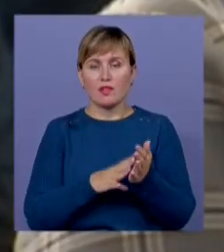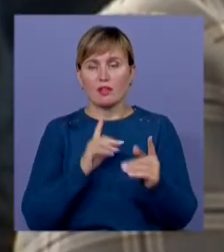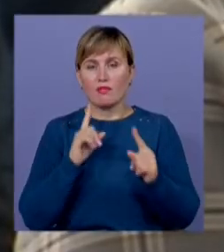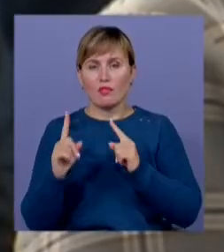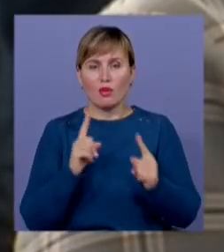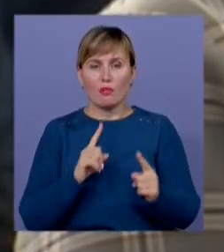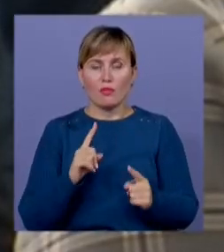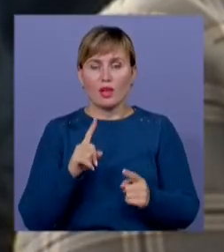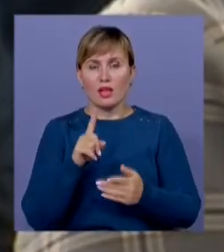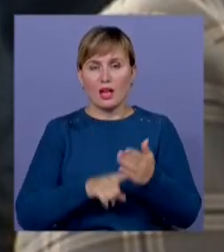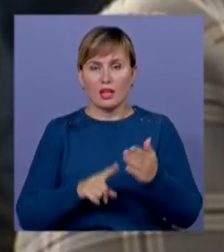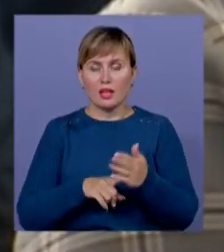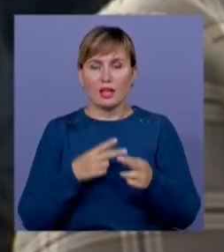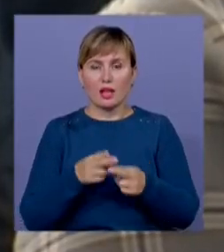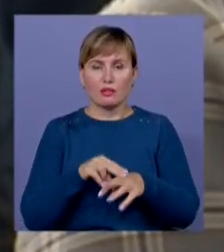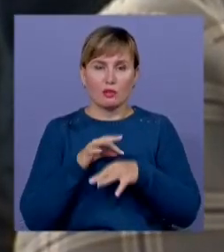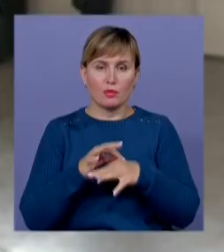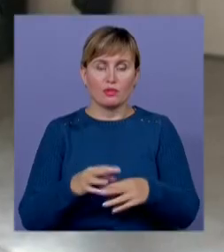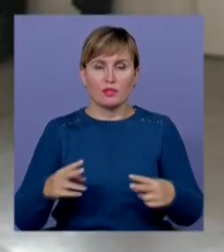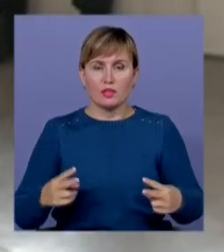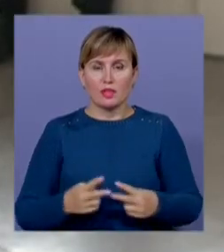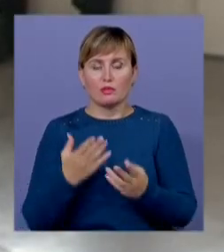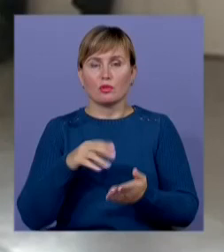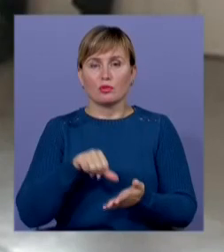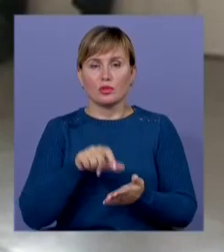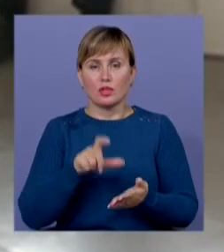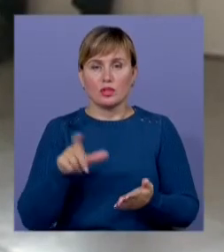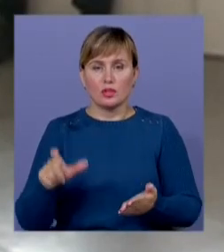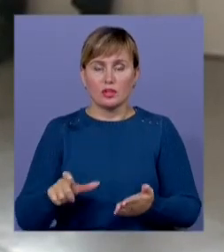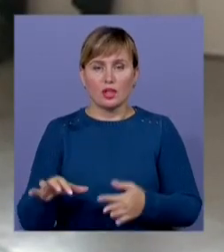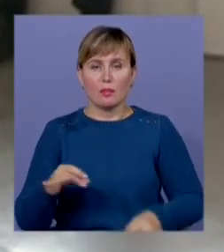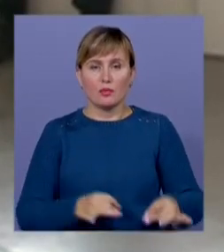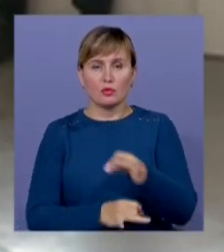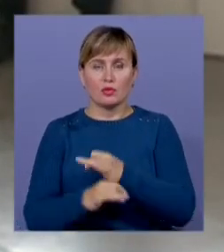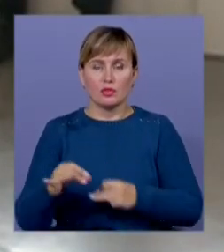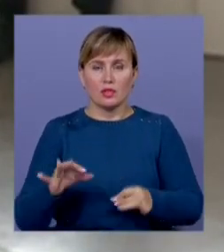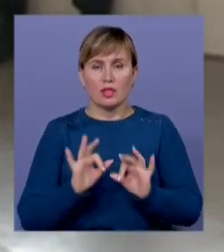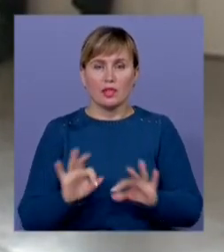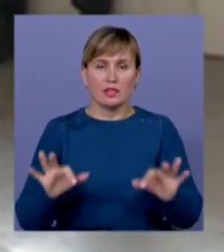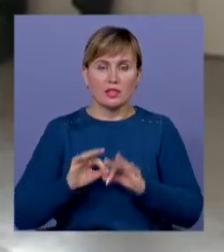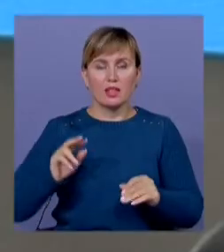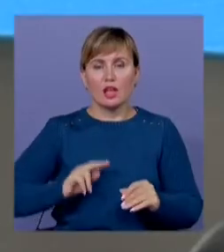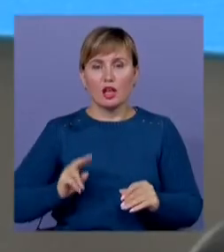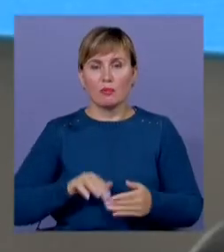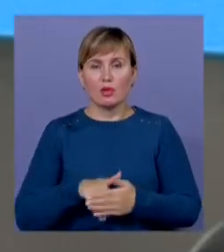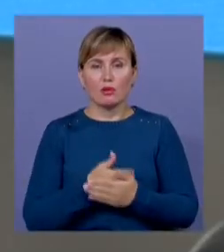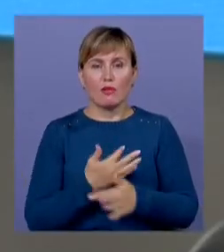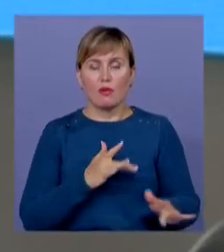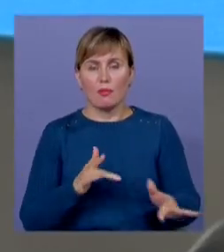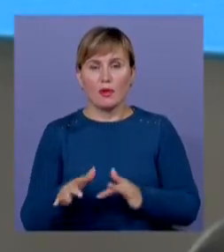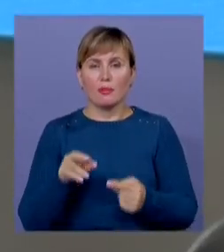форуме религиоведов, который прошел в столице. Его участники обсудили эффективность проведения разъяснительной работы и новые меры